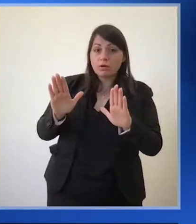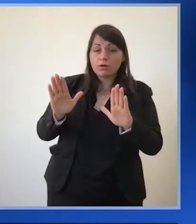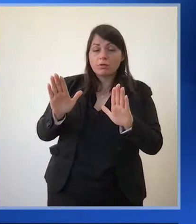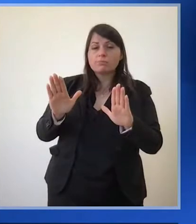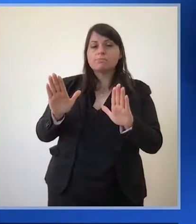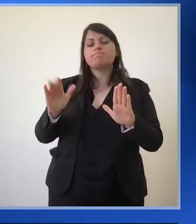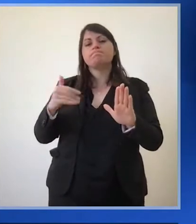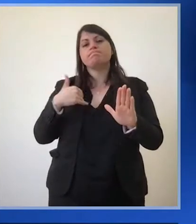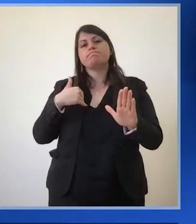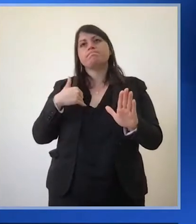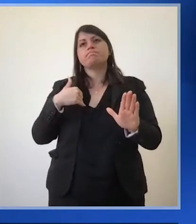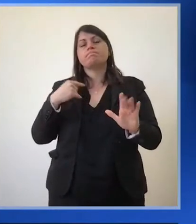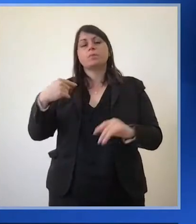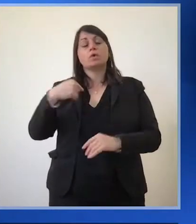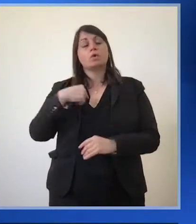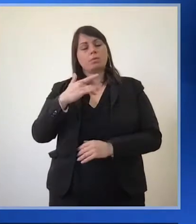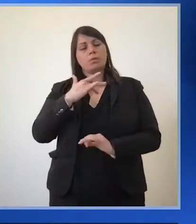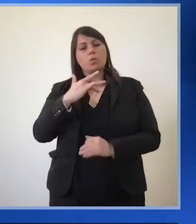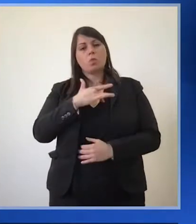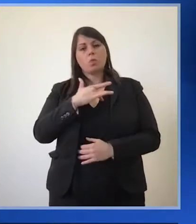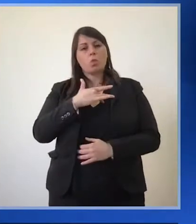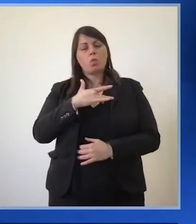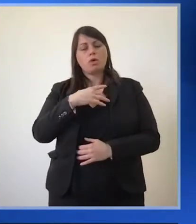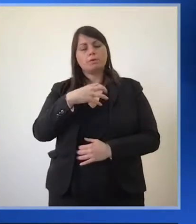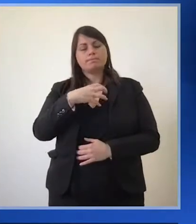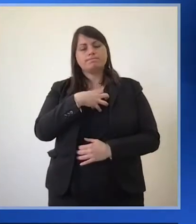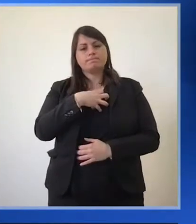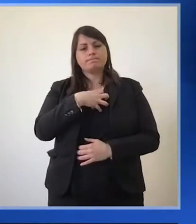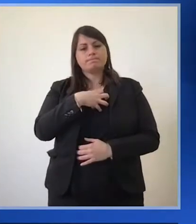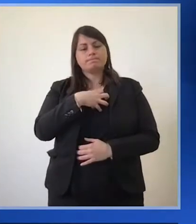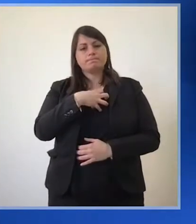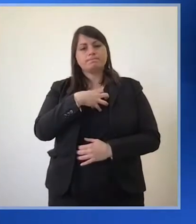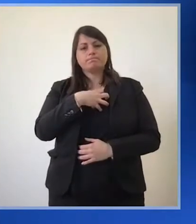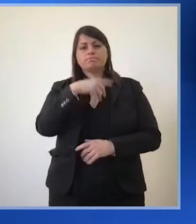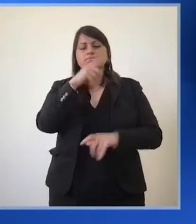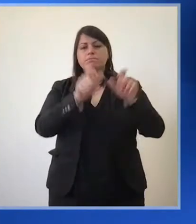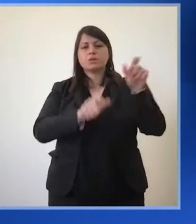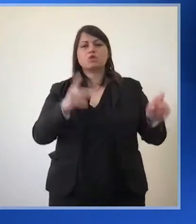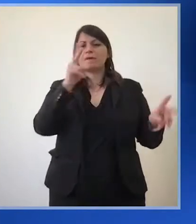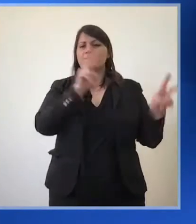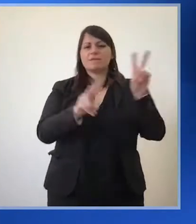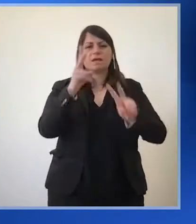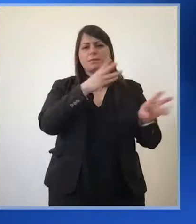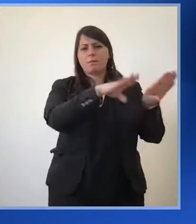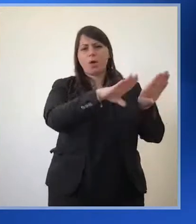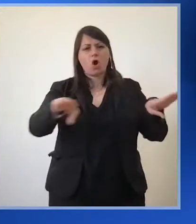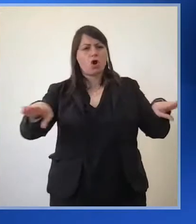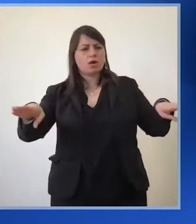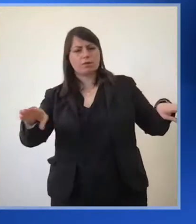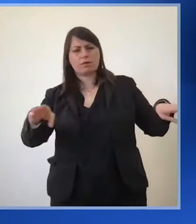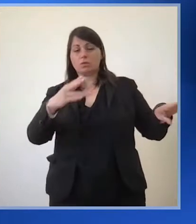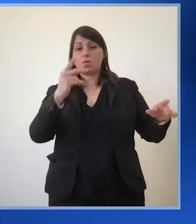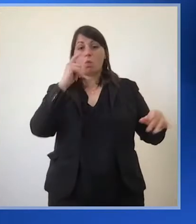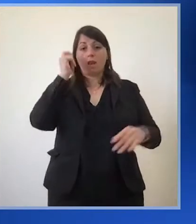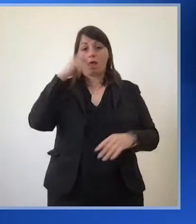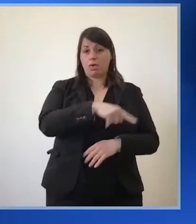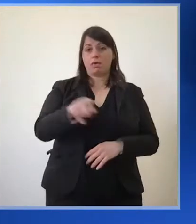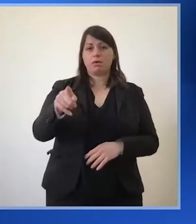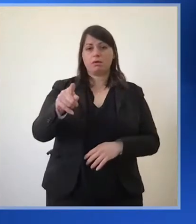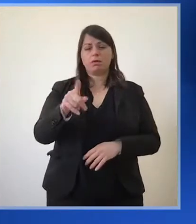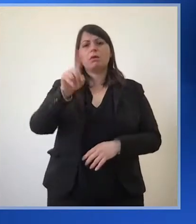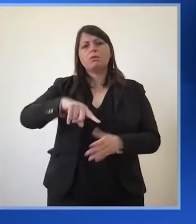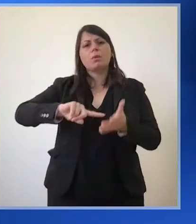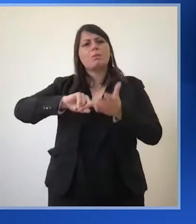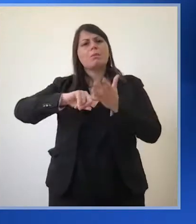Porto nel cuore tutte le numerose vittime ucraine, i milioni di rifugiati